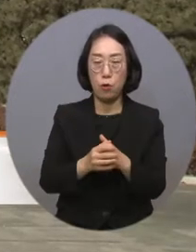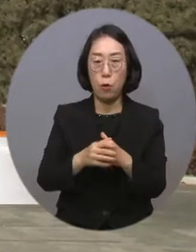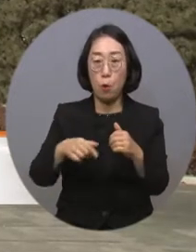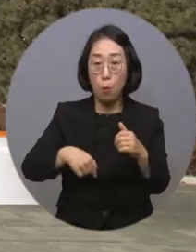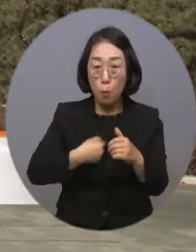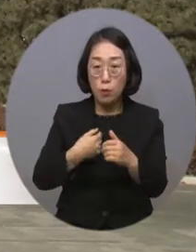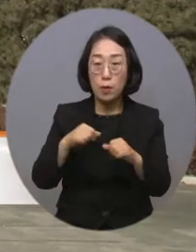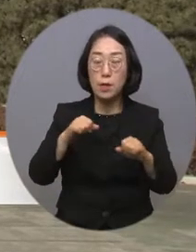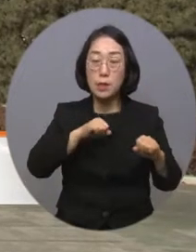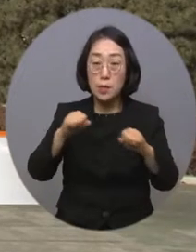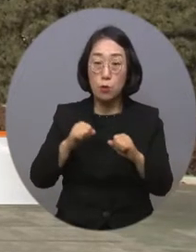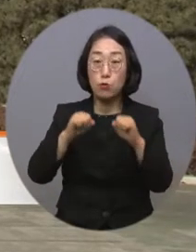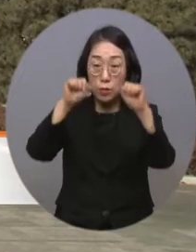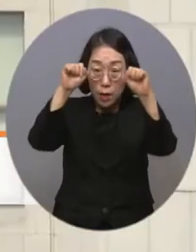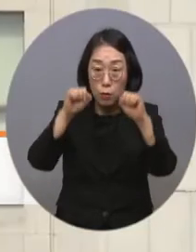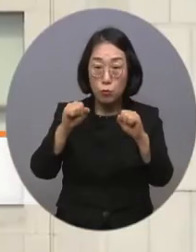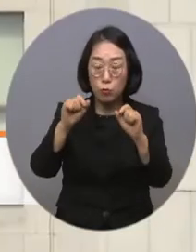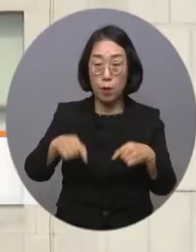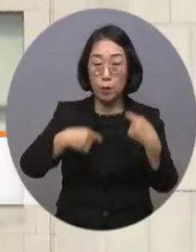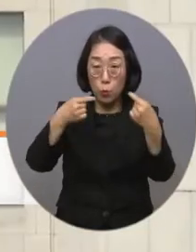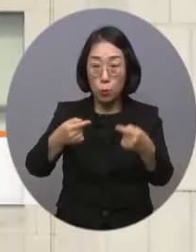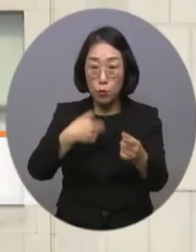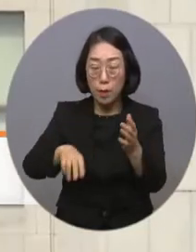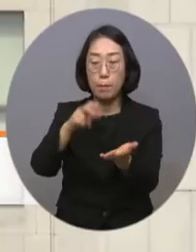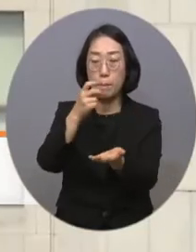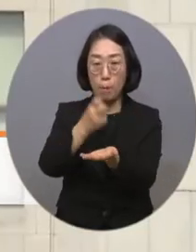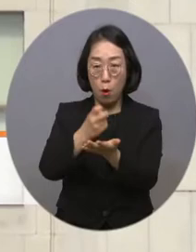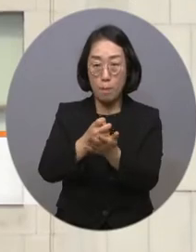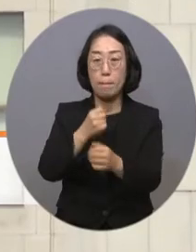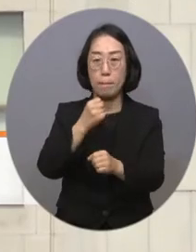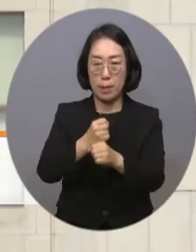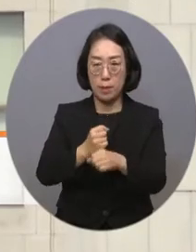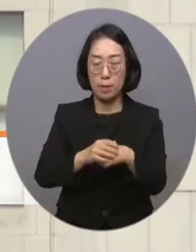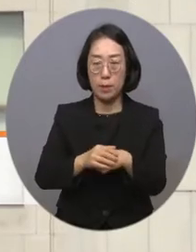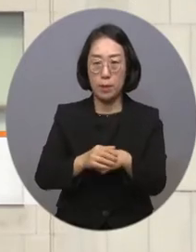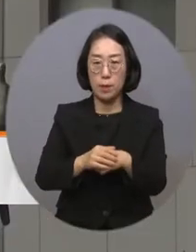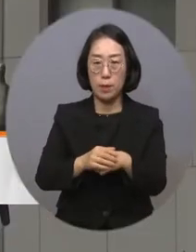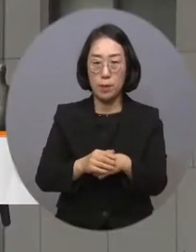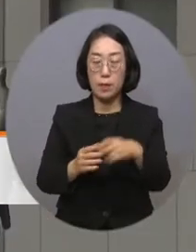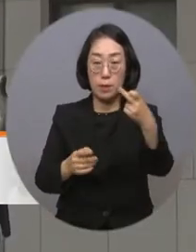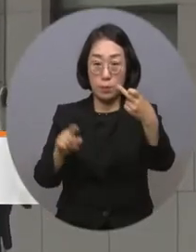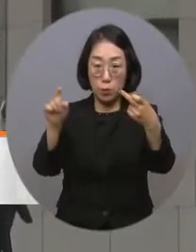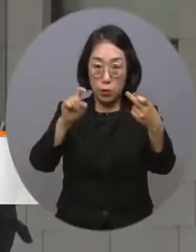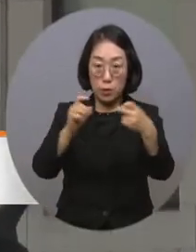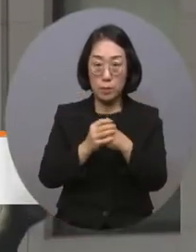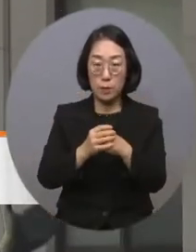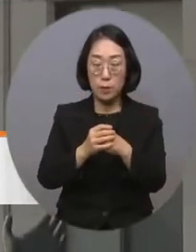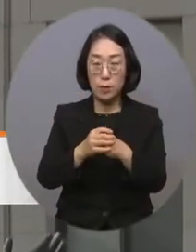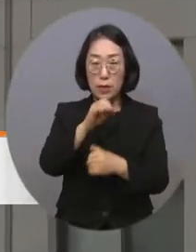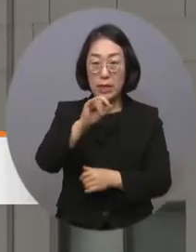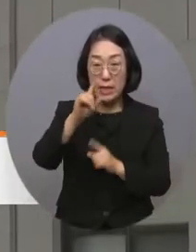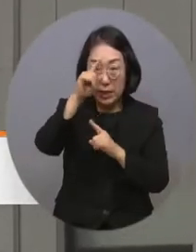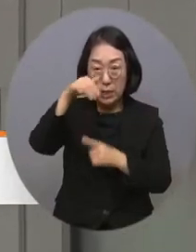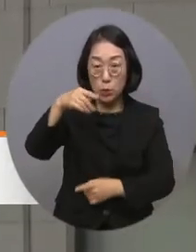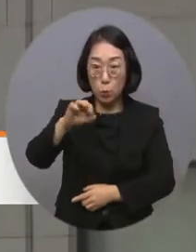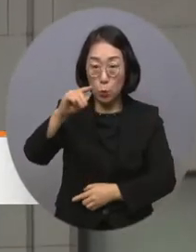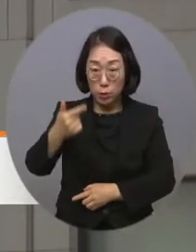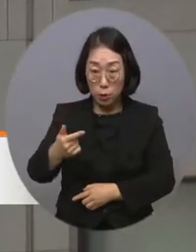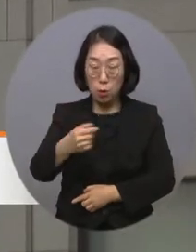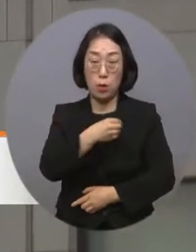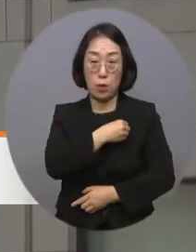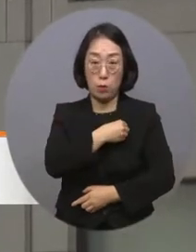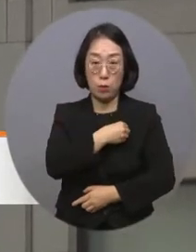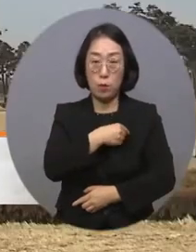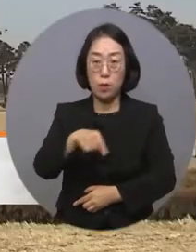당사자의 체육활동 지원을 위한 법안이 추진됩니다. 지난 10일 국민의힘 이종성 의원은 이 같은 내용을